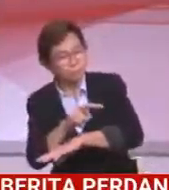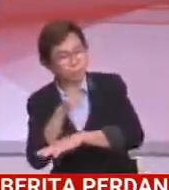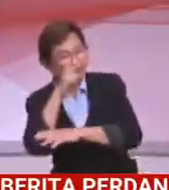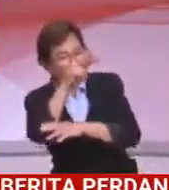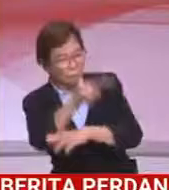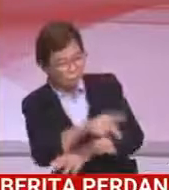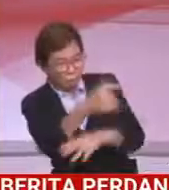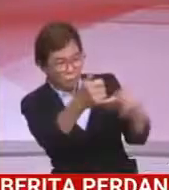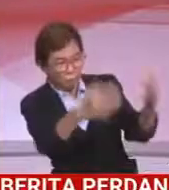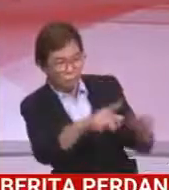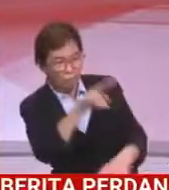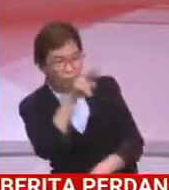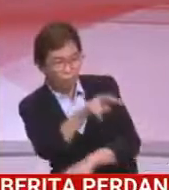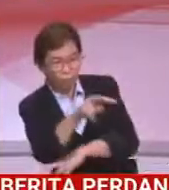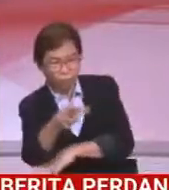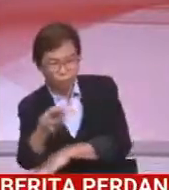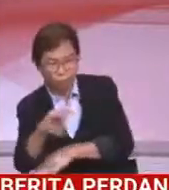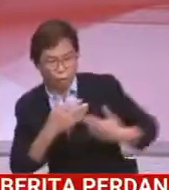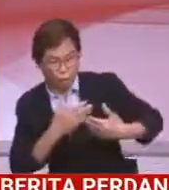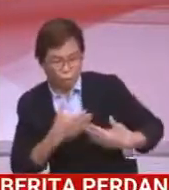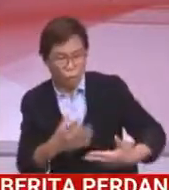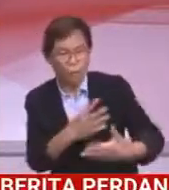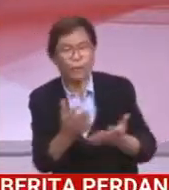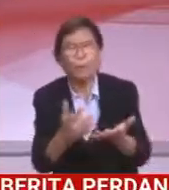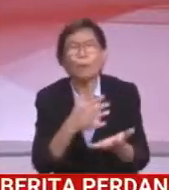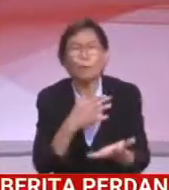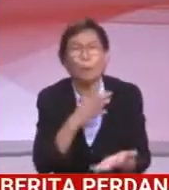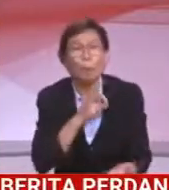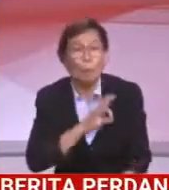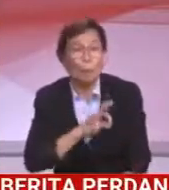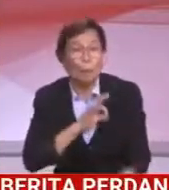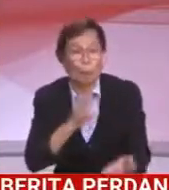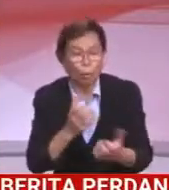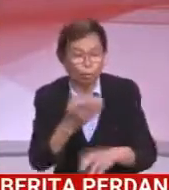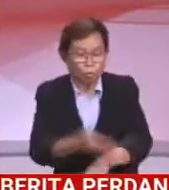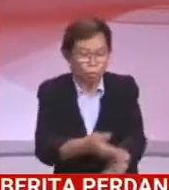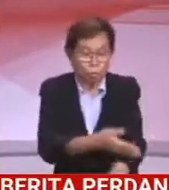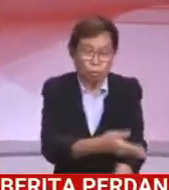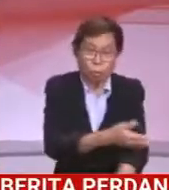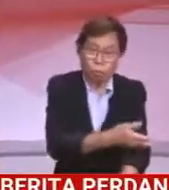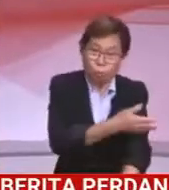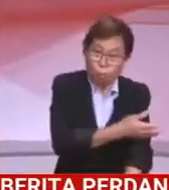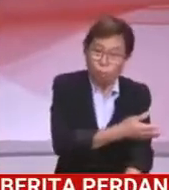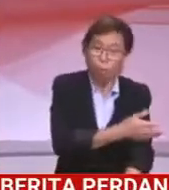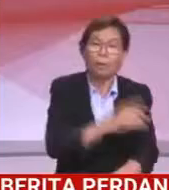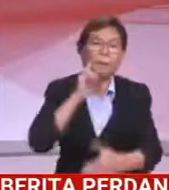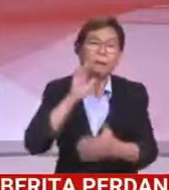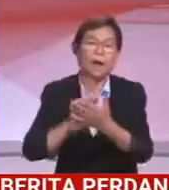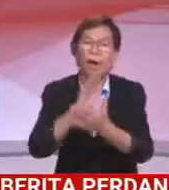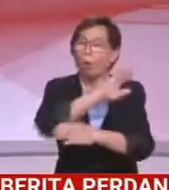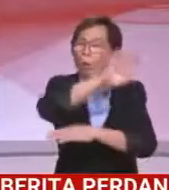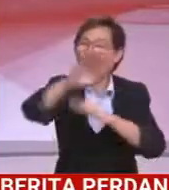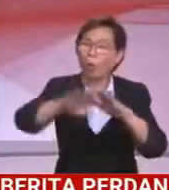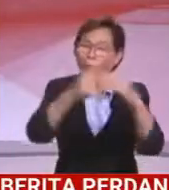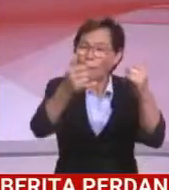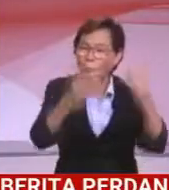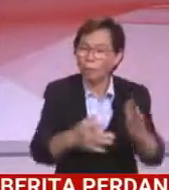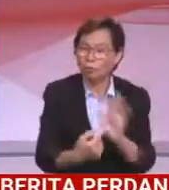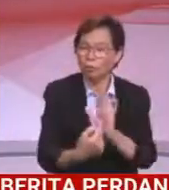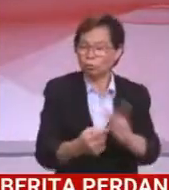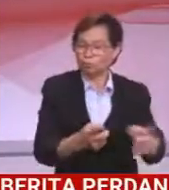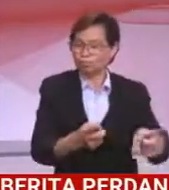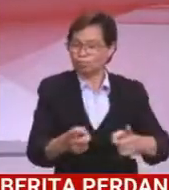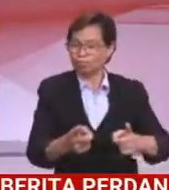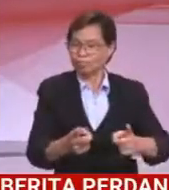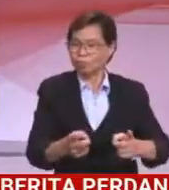pemain terlibat iaitu komitmen dan keinginan untuk terus maju Beliau juga percaya kesemua pemain tersebut akan menunjukkan disiplin